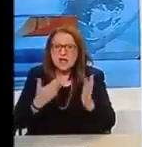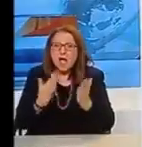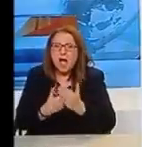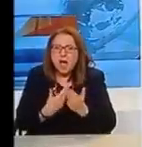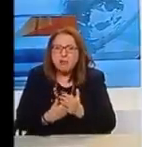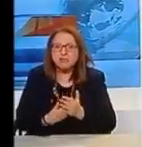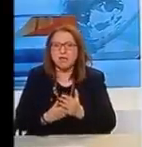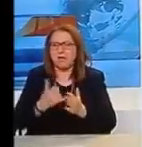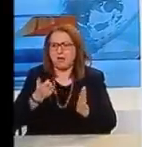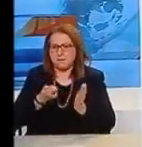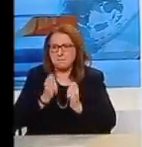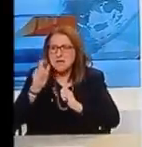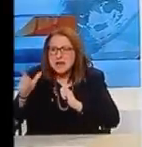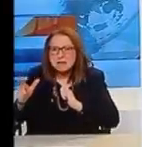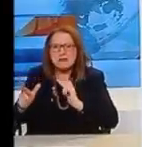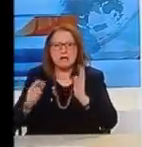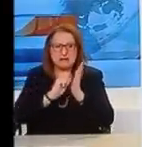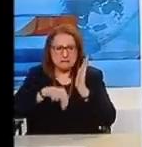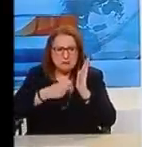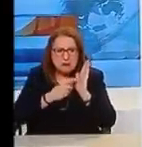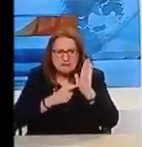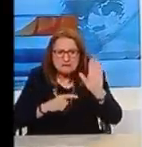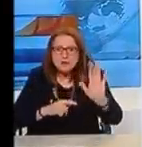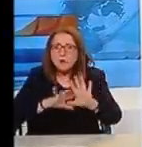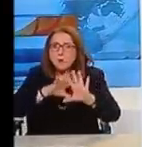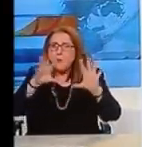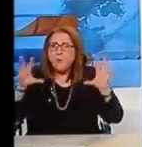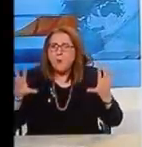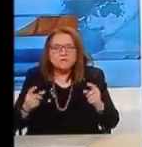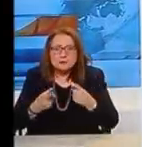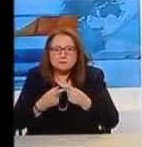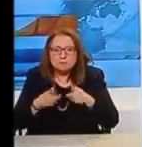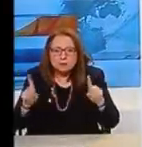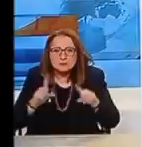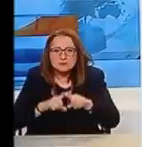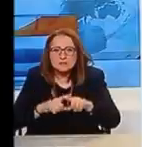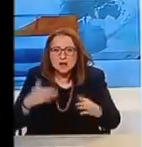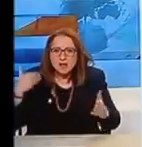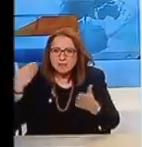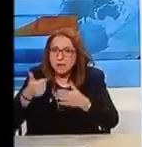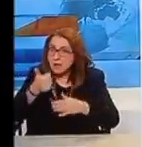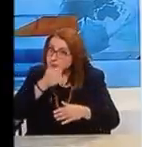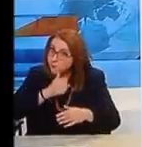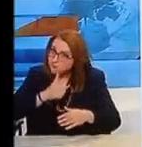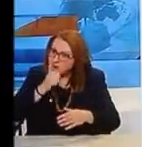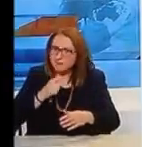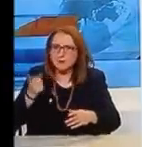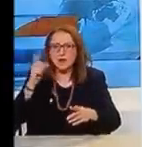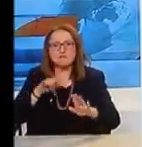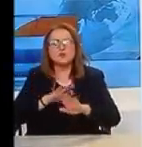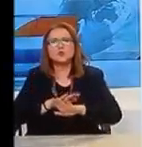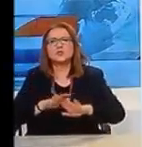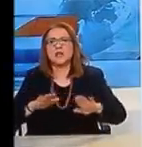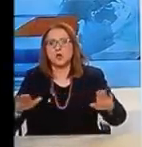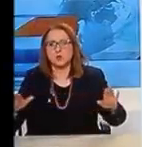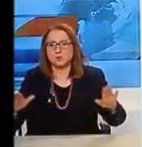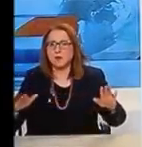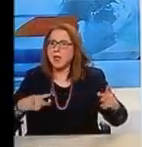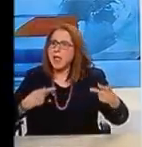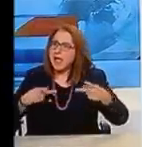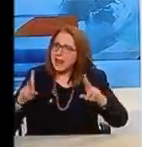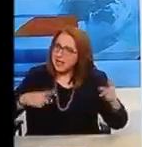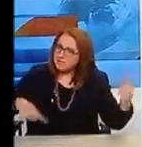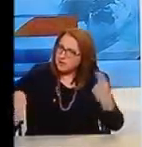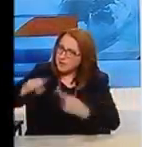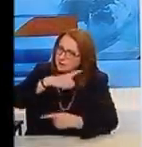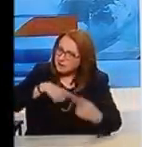6 το πρωί, πρωτόγνωρες και γεμάτες από πίεση, διλήμματα, μικρά αλλά και μεγάλα άγχη και κυρίως αγωνία για